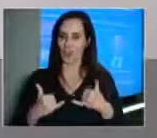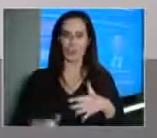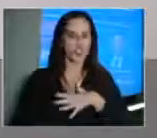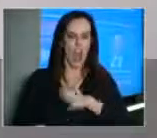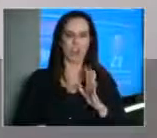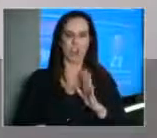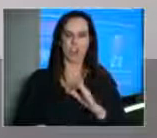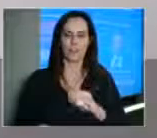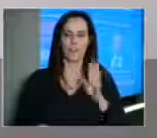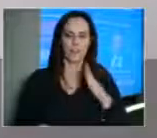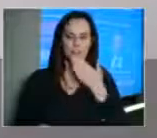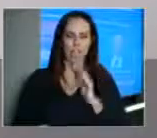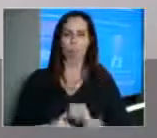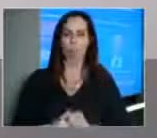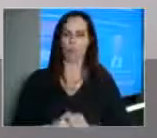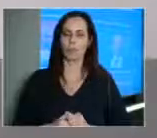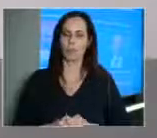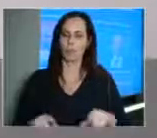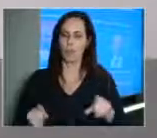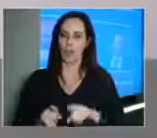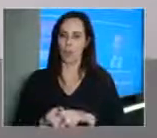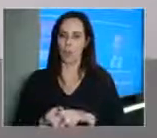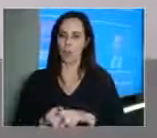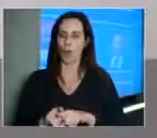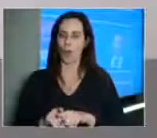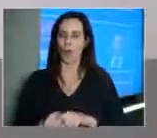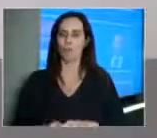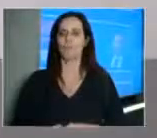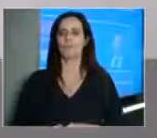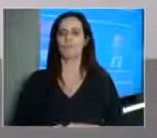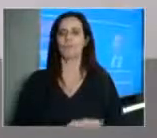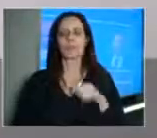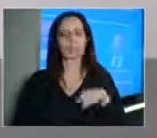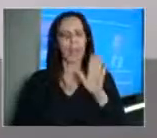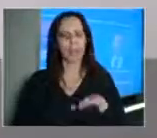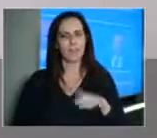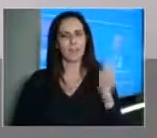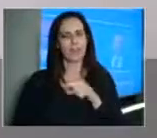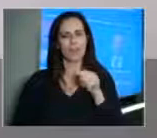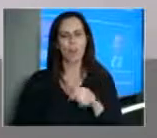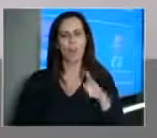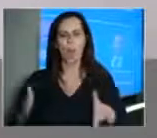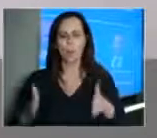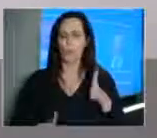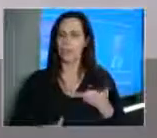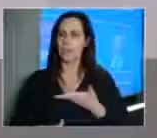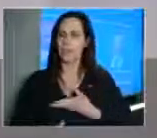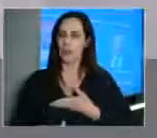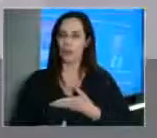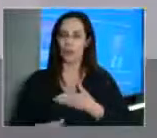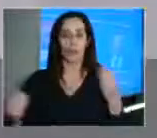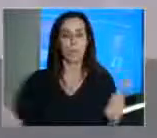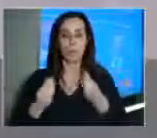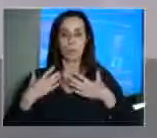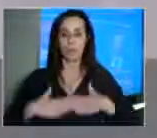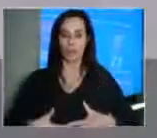צ'חצ'חים ומנשקי קמאות, כפי שהקטן ראש הממשלה. זה אפילו היה שבוע שבוע הבוטים זכו למרצ'נדייז,